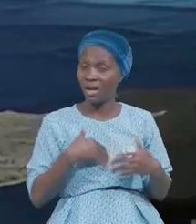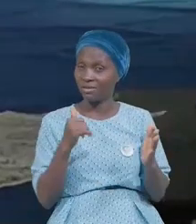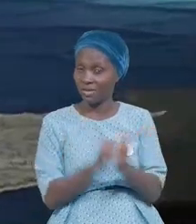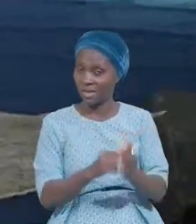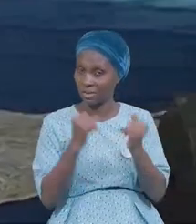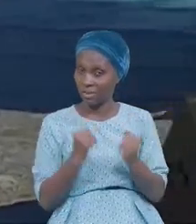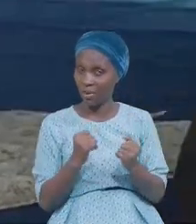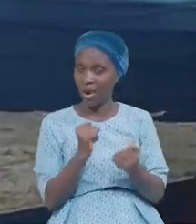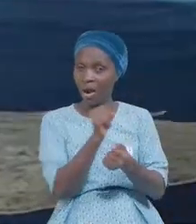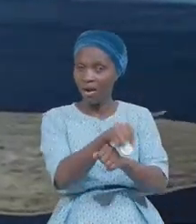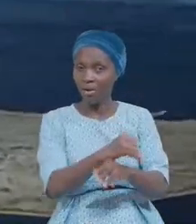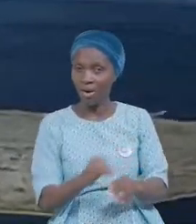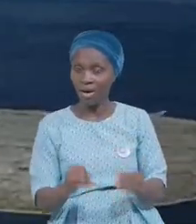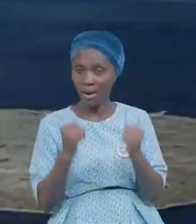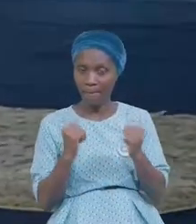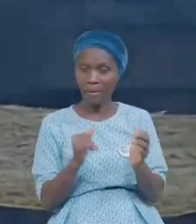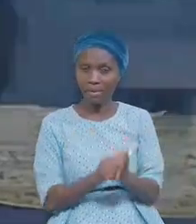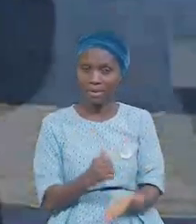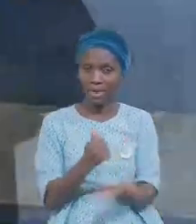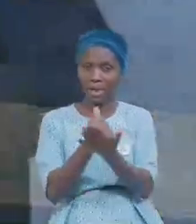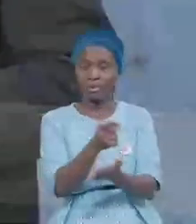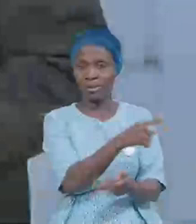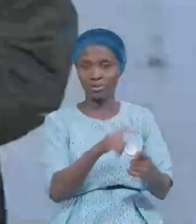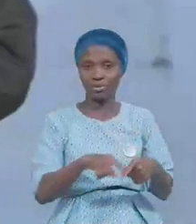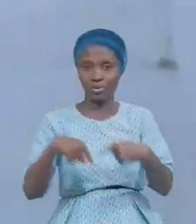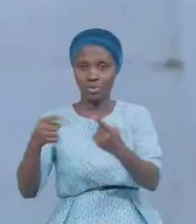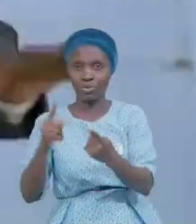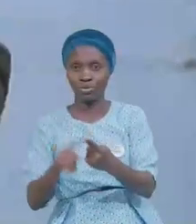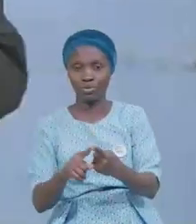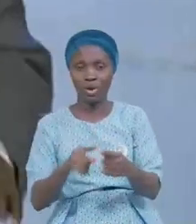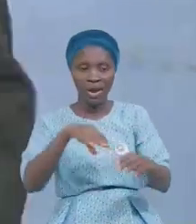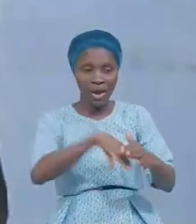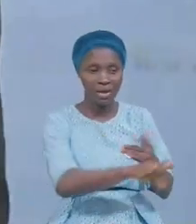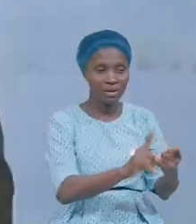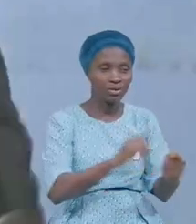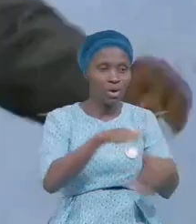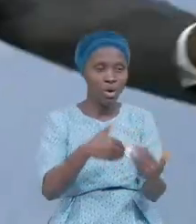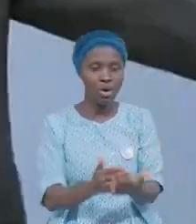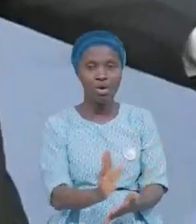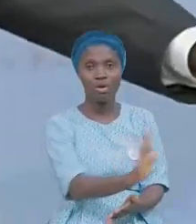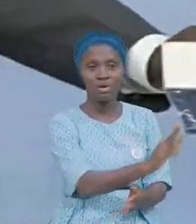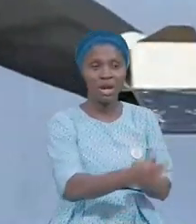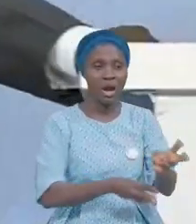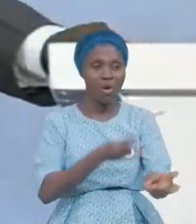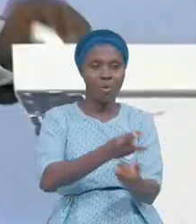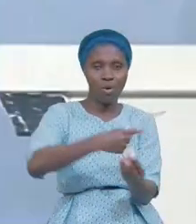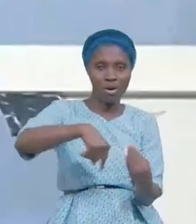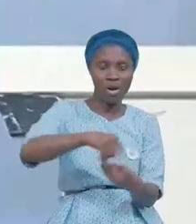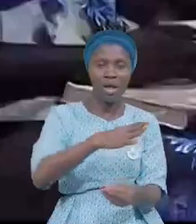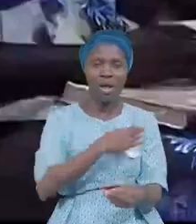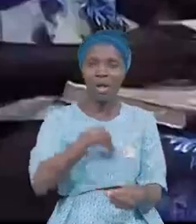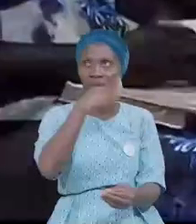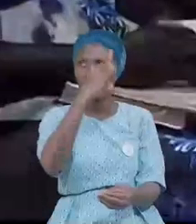puissance triomphante qui les avait amenés à aller dans tout le monde, évangéliser le monde, nous